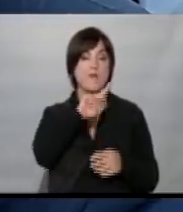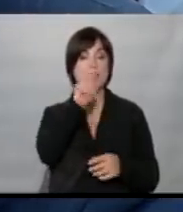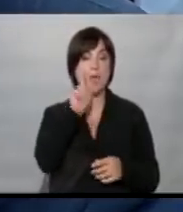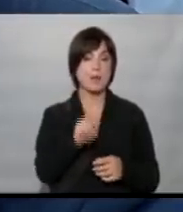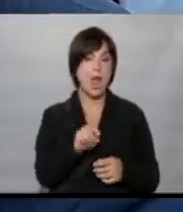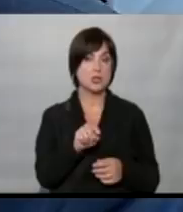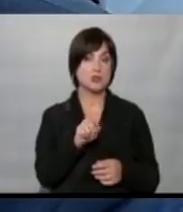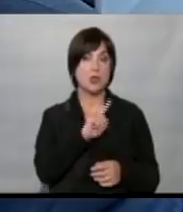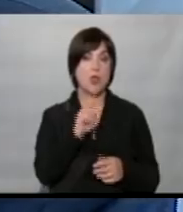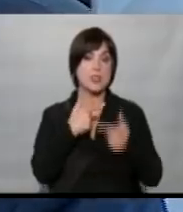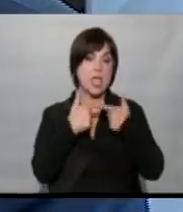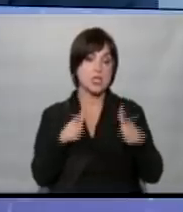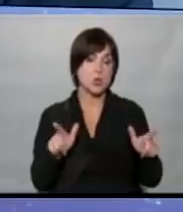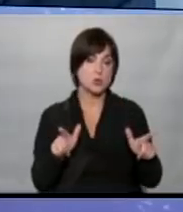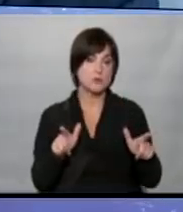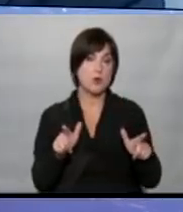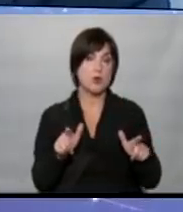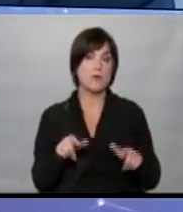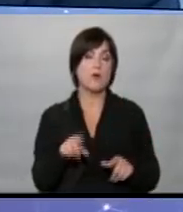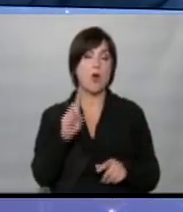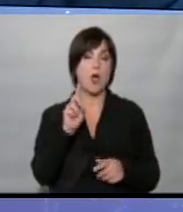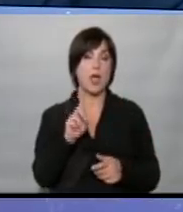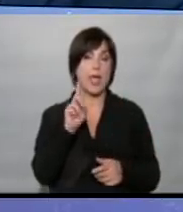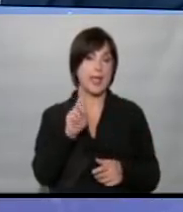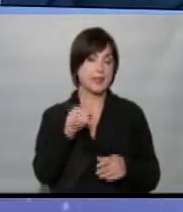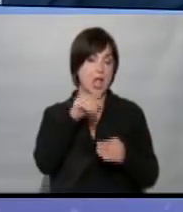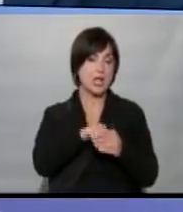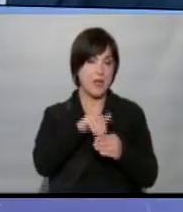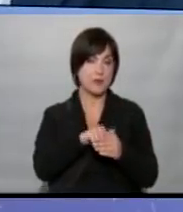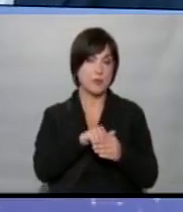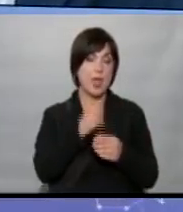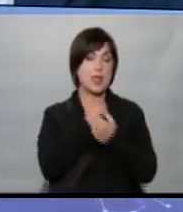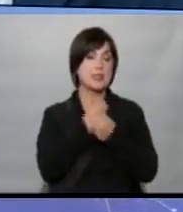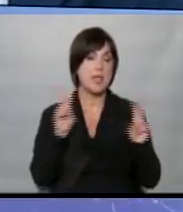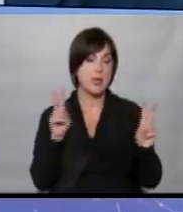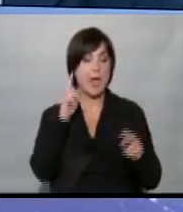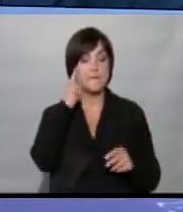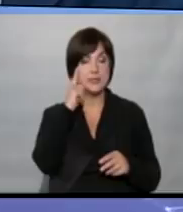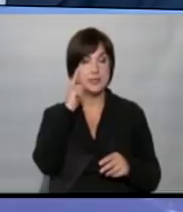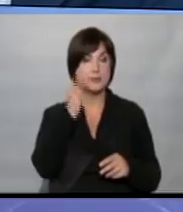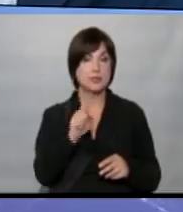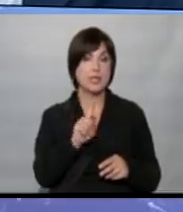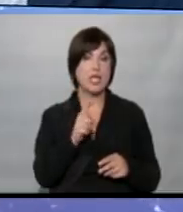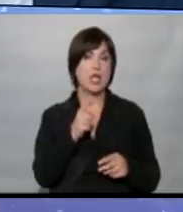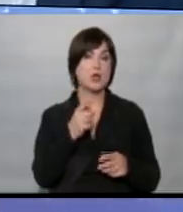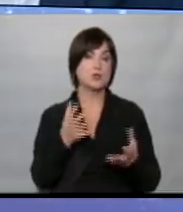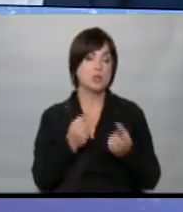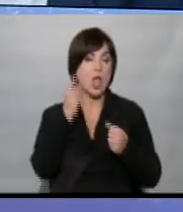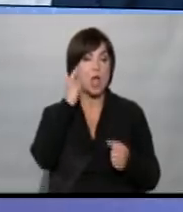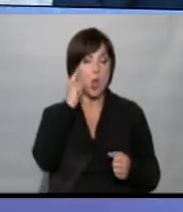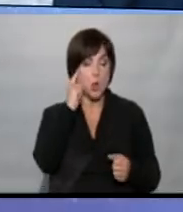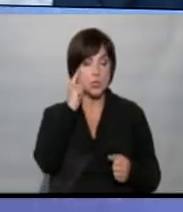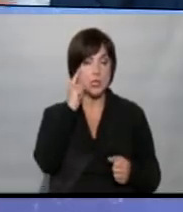прашања кои не дозволи во еден референдум демократски, мислам дека не држи.